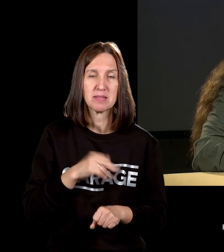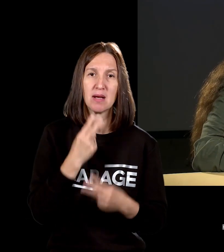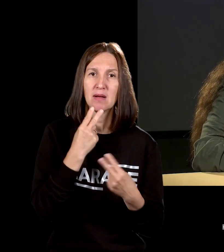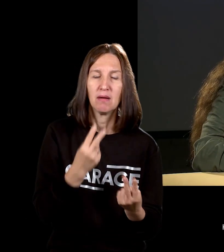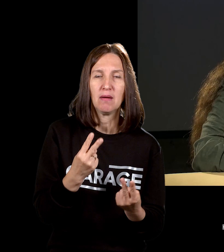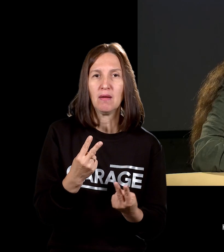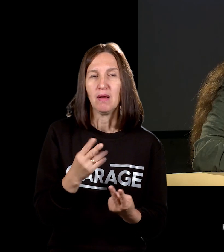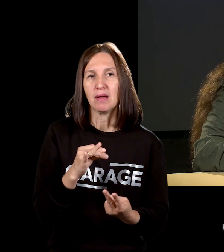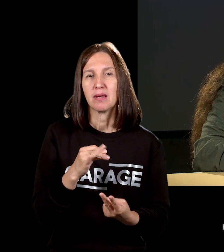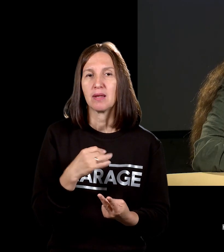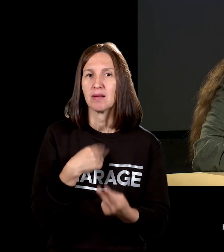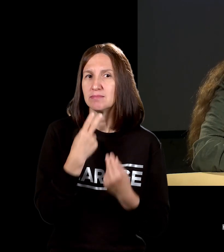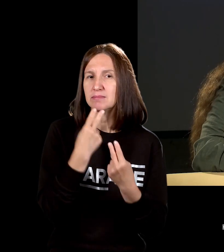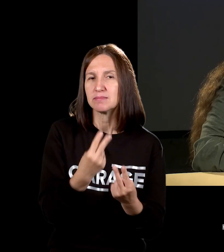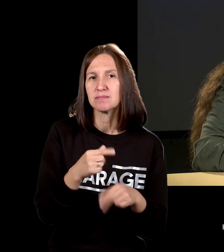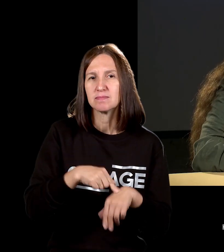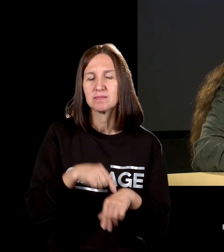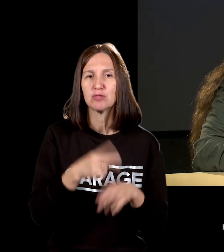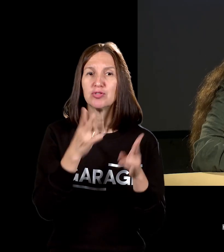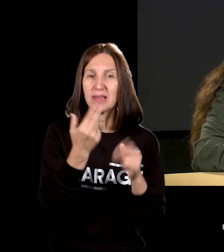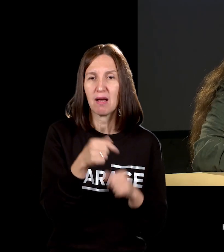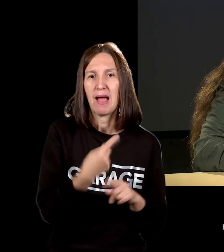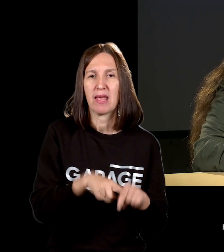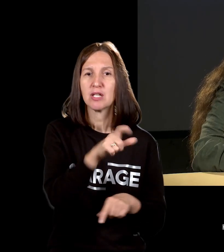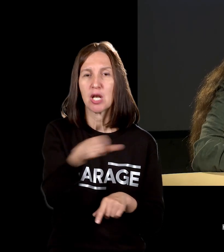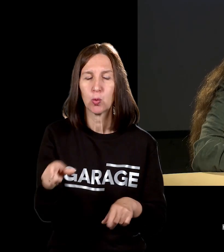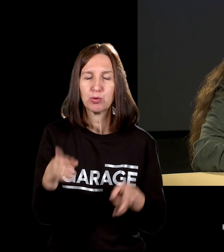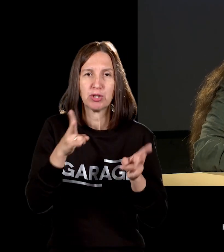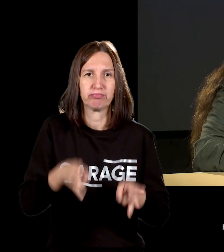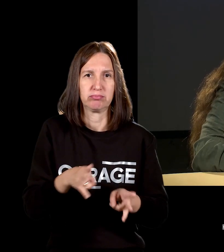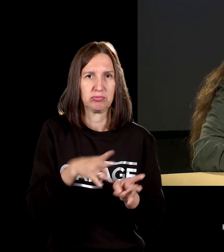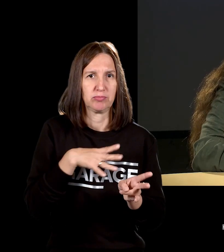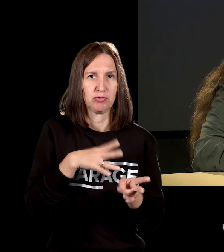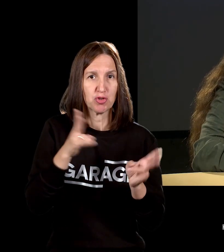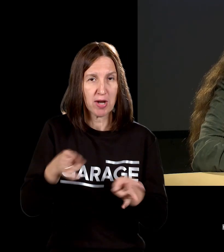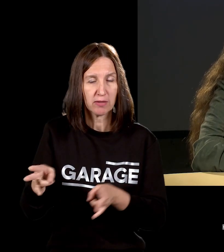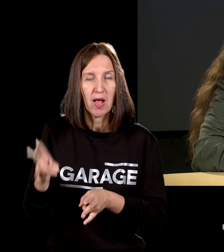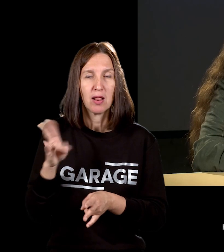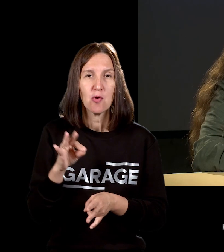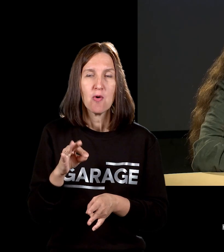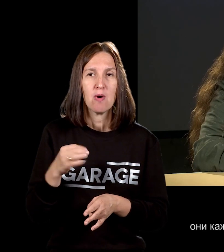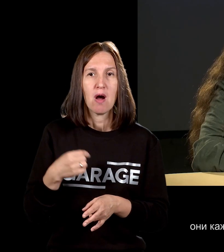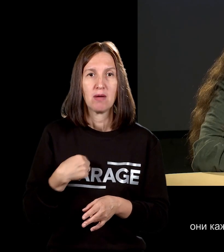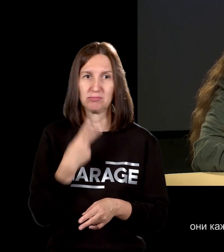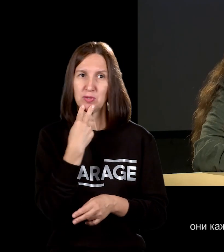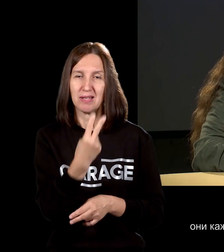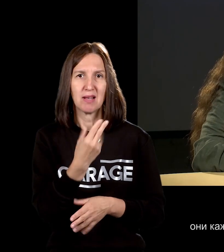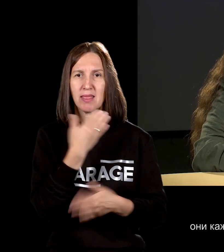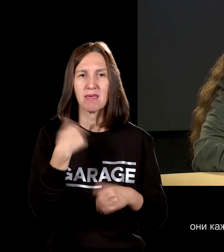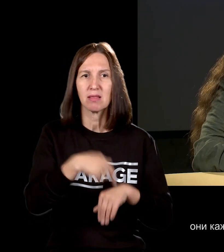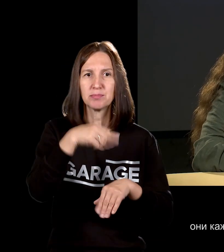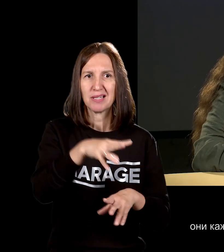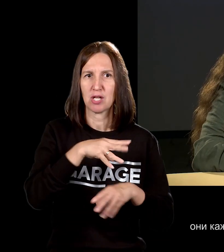не вызываются, как, не выглядят, они, конечно, жертвы, но они не очень сложно испытывать к ним сочувствие. Это жертвы,